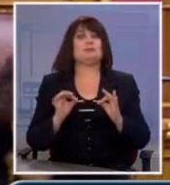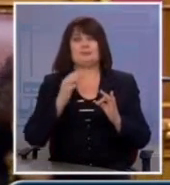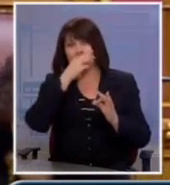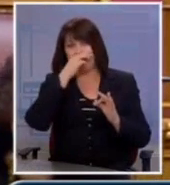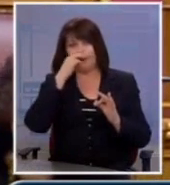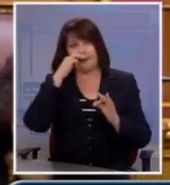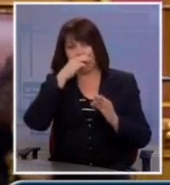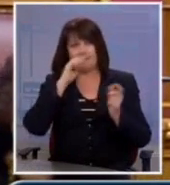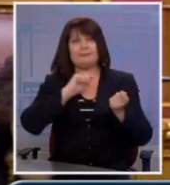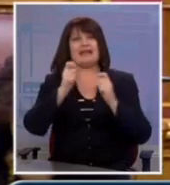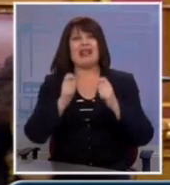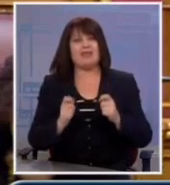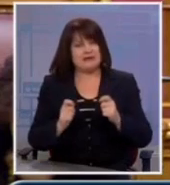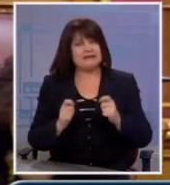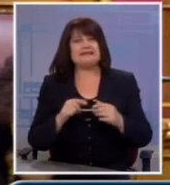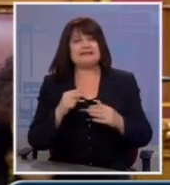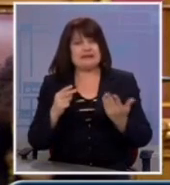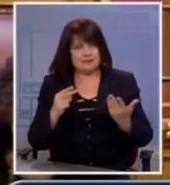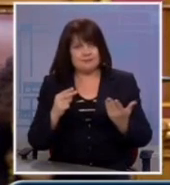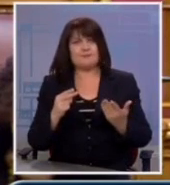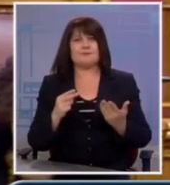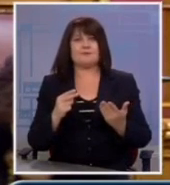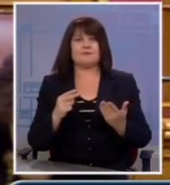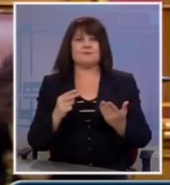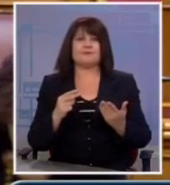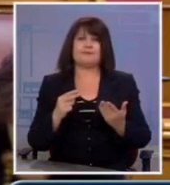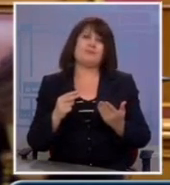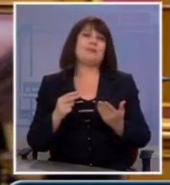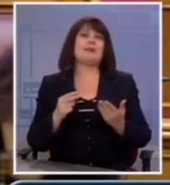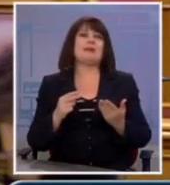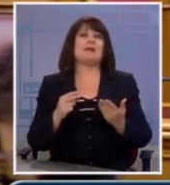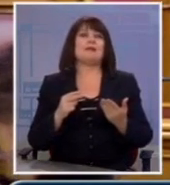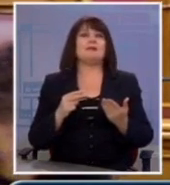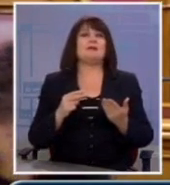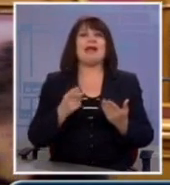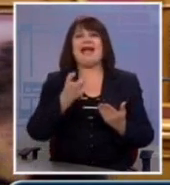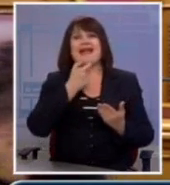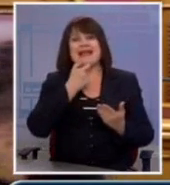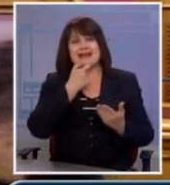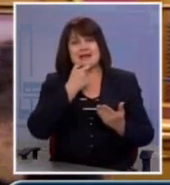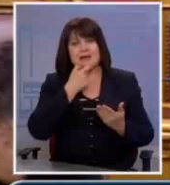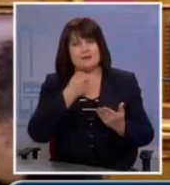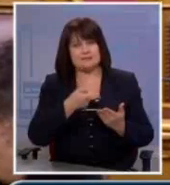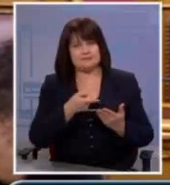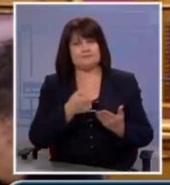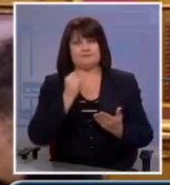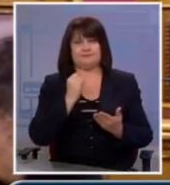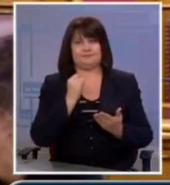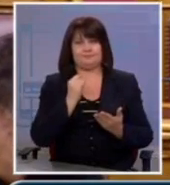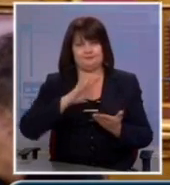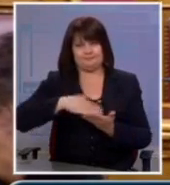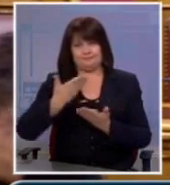λεγόμενες μεταρρυθμίσεις εν πάση περιπτώσει, και είναι στο πρωτότυπο στα αγγλικά χωρίς ακόμα να